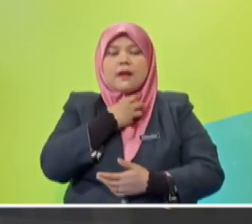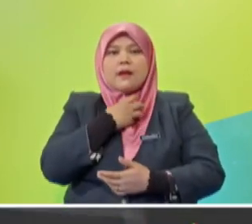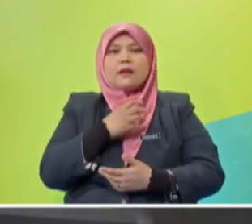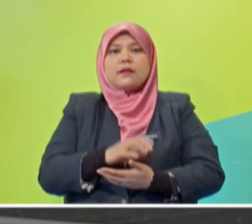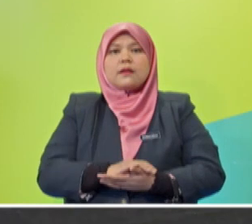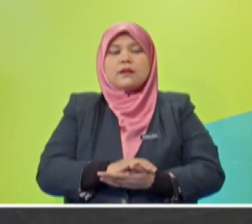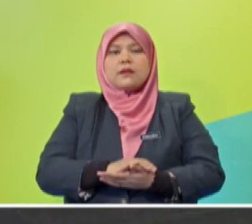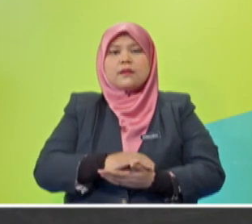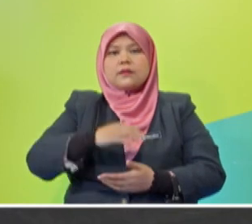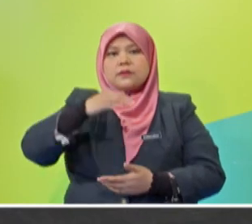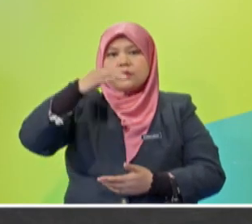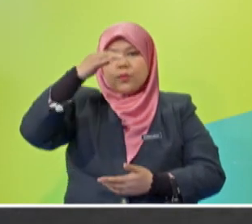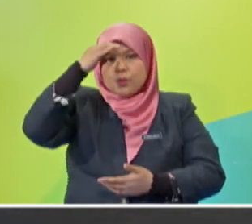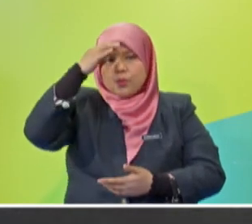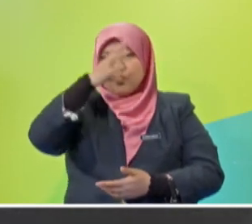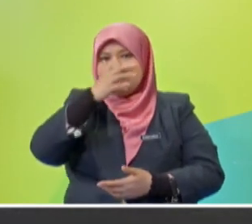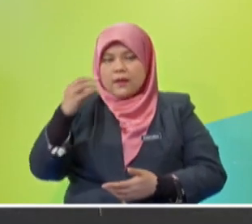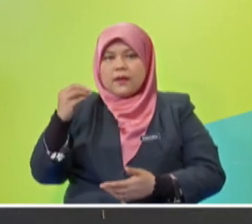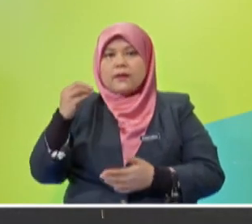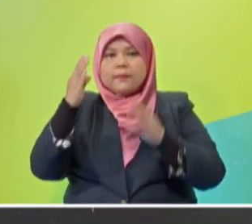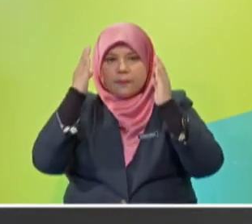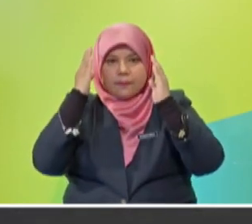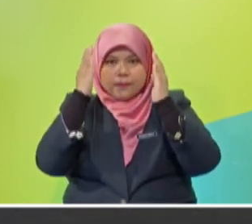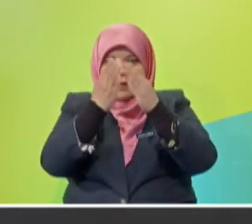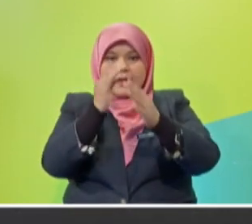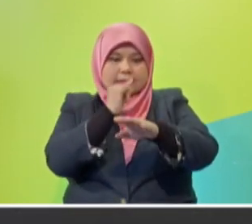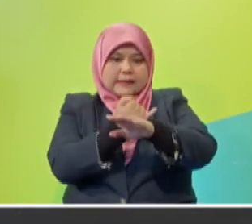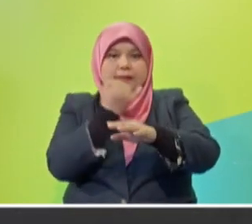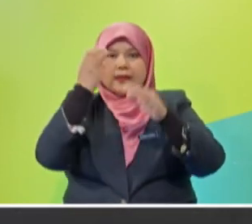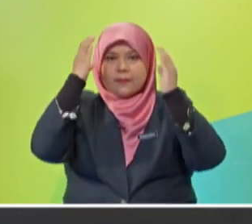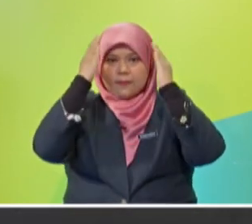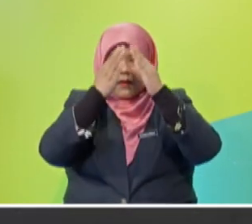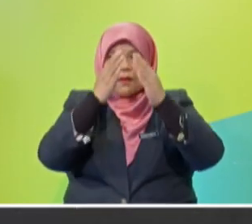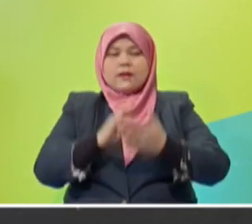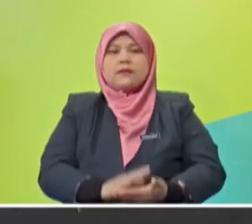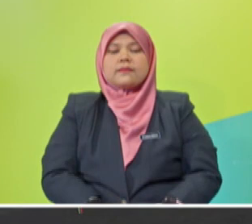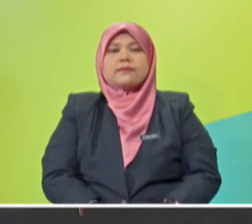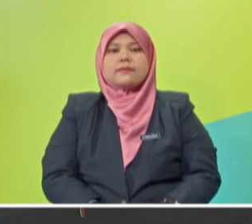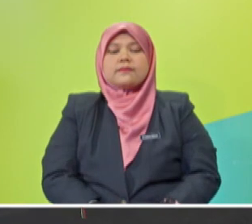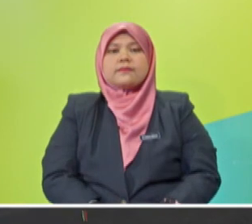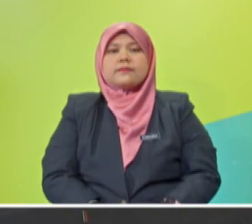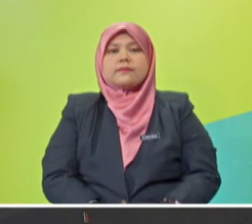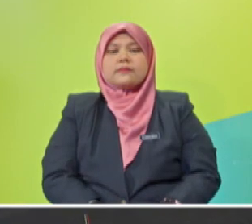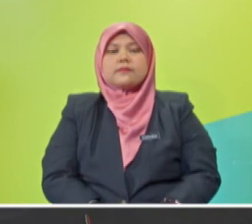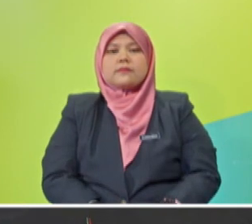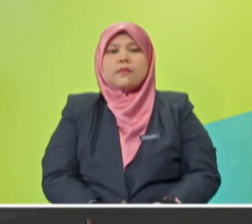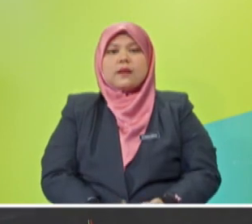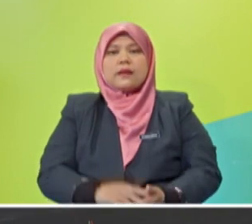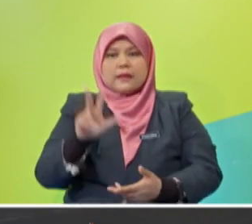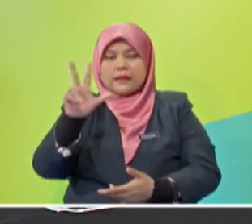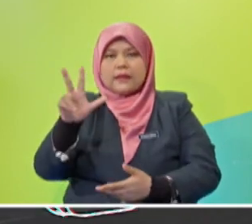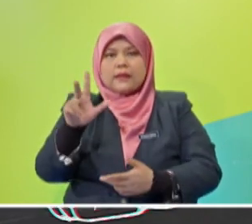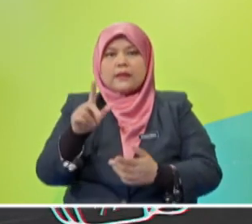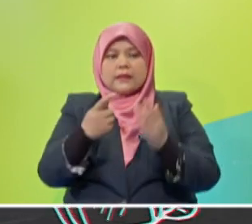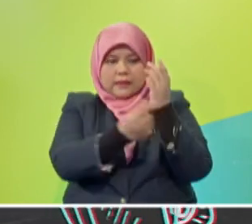Tiga Jengke Pahang. Okey, itu lokasi untuk tanaman kelapa sawit. Okey, untuk yang ketiga, tanaman getah